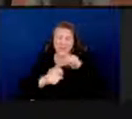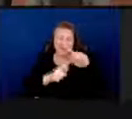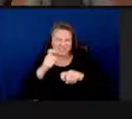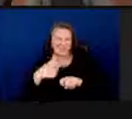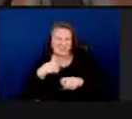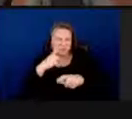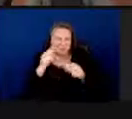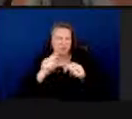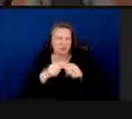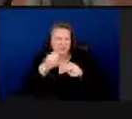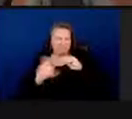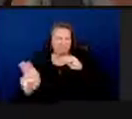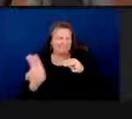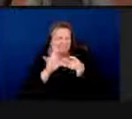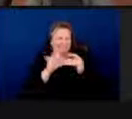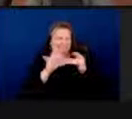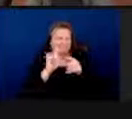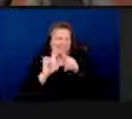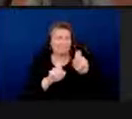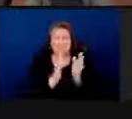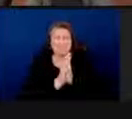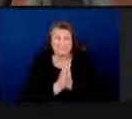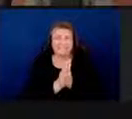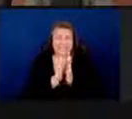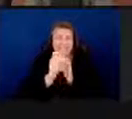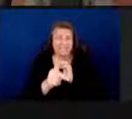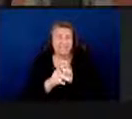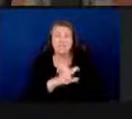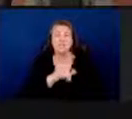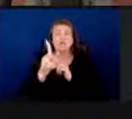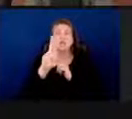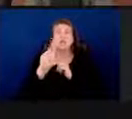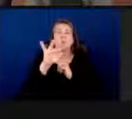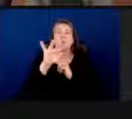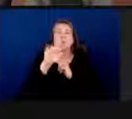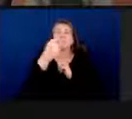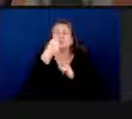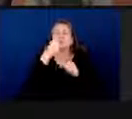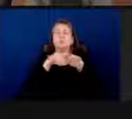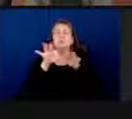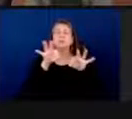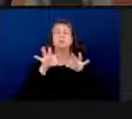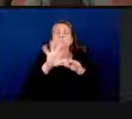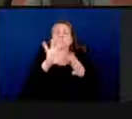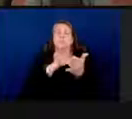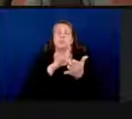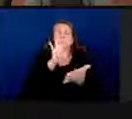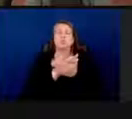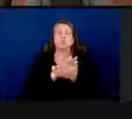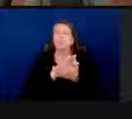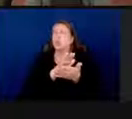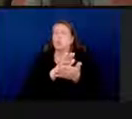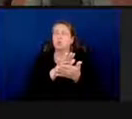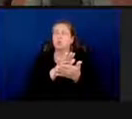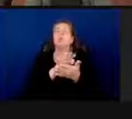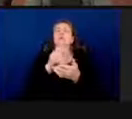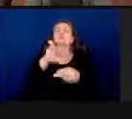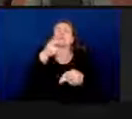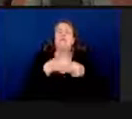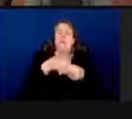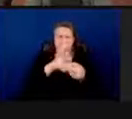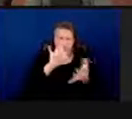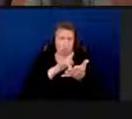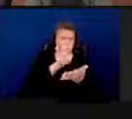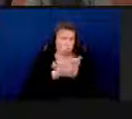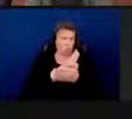طبعا يبدو بأن الوقت يدهمني ولكن دكتور بوليو هل لك أن